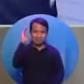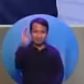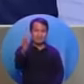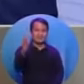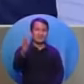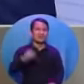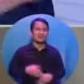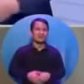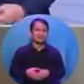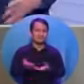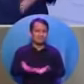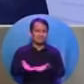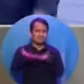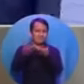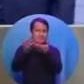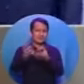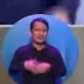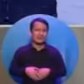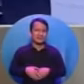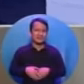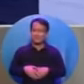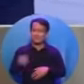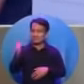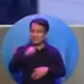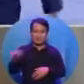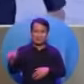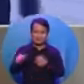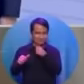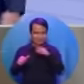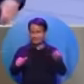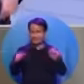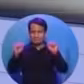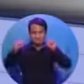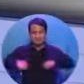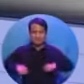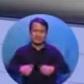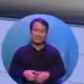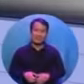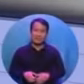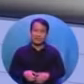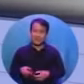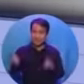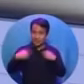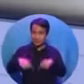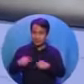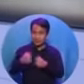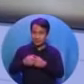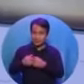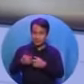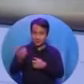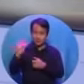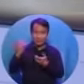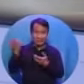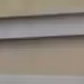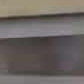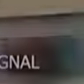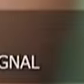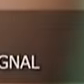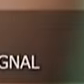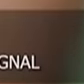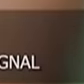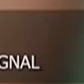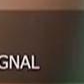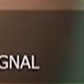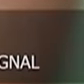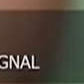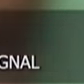may pagmamalaki kayo kahit saan. Anytime, anywhere. At meron tayong accomplishment report. Hi